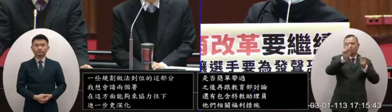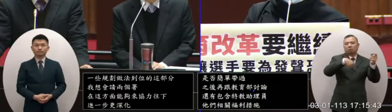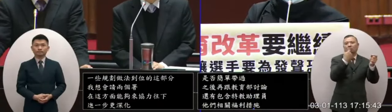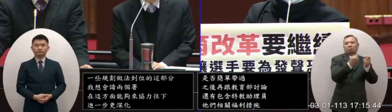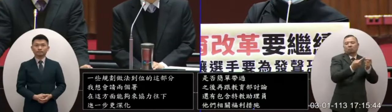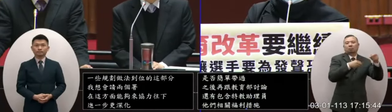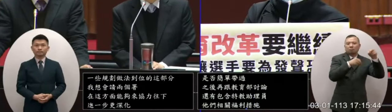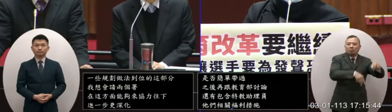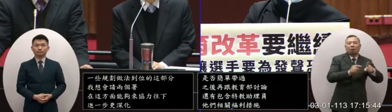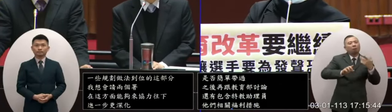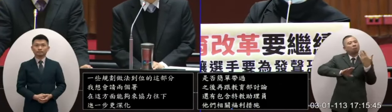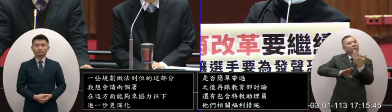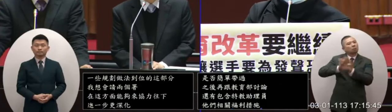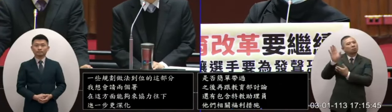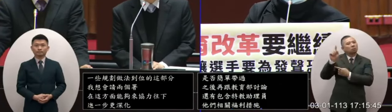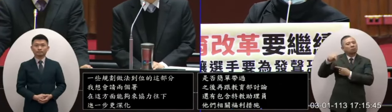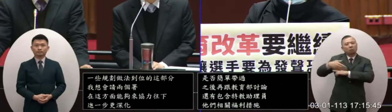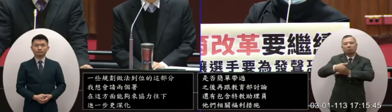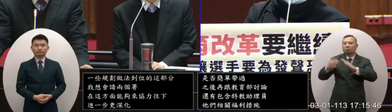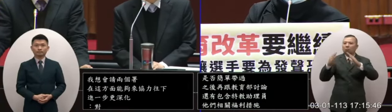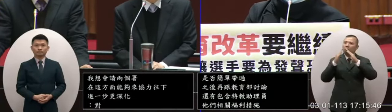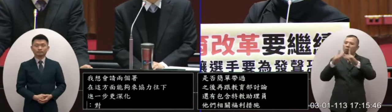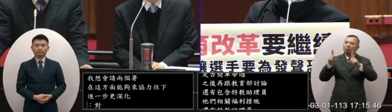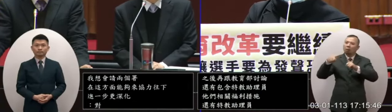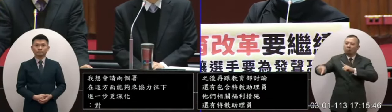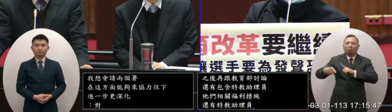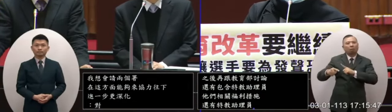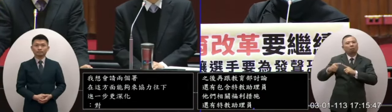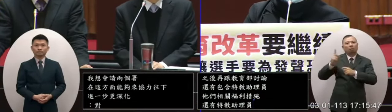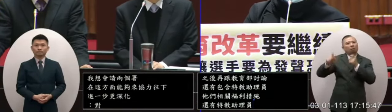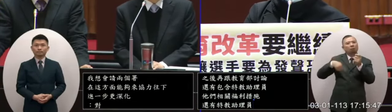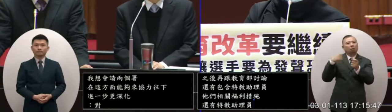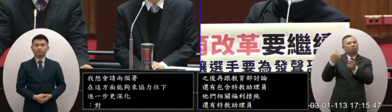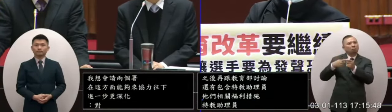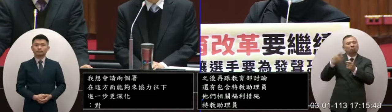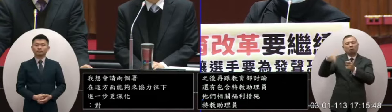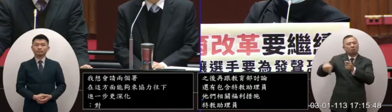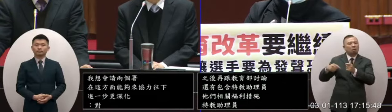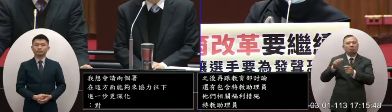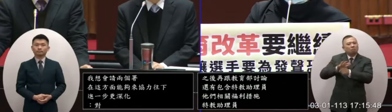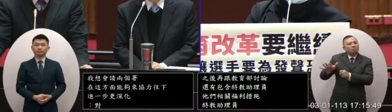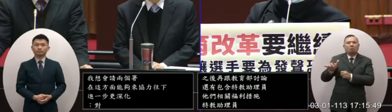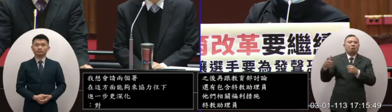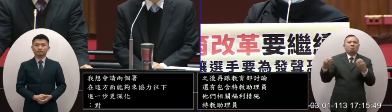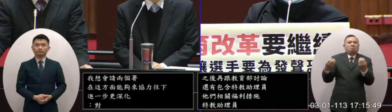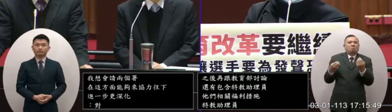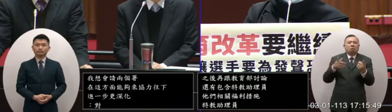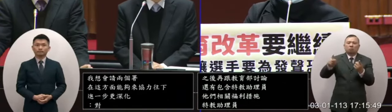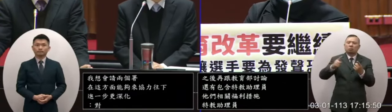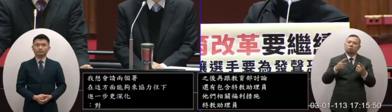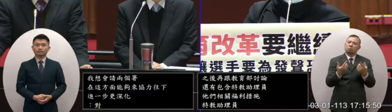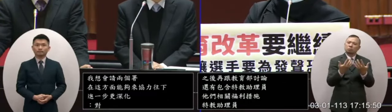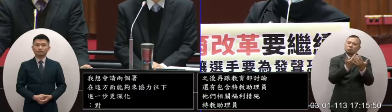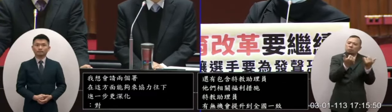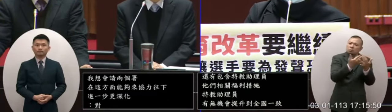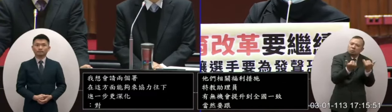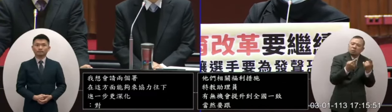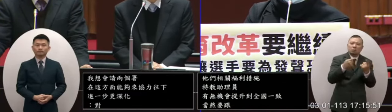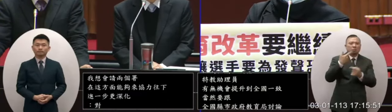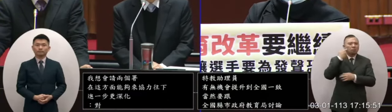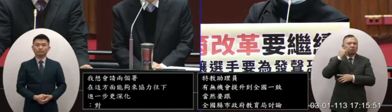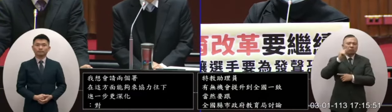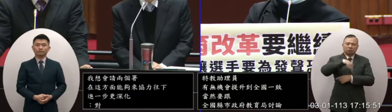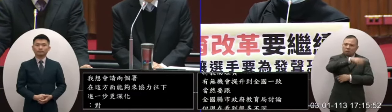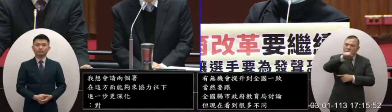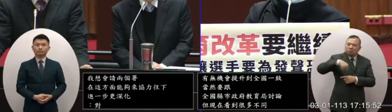是其他县市却没有，那我觉得这对很多特教老师来说这是福利的问题，可是回到学生跟家长的身上却是孩子